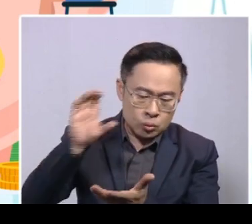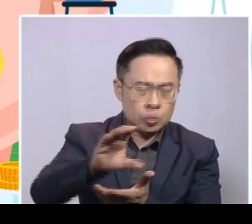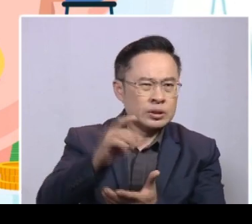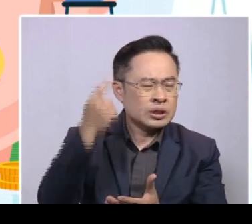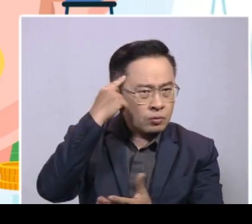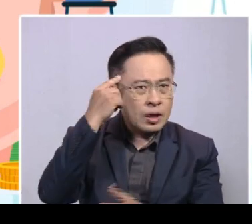ล้านบาท